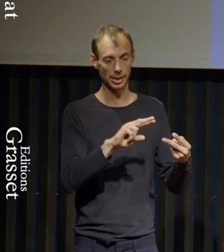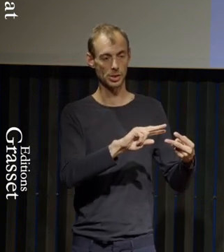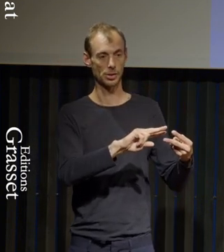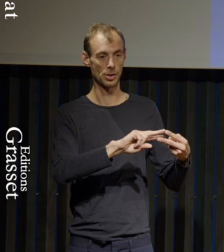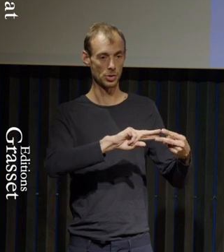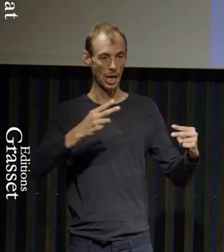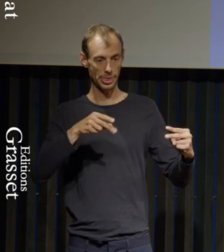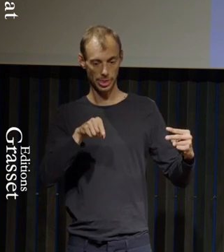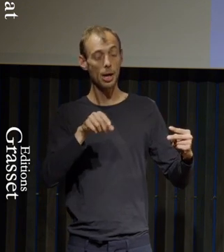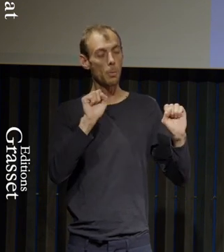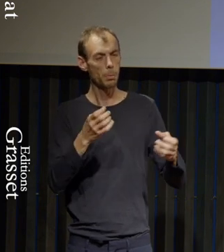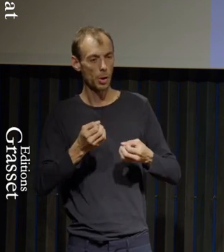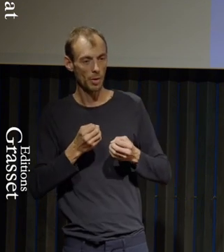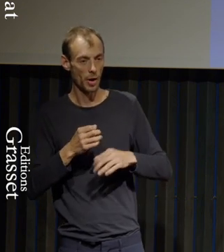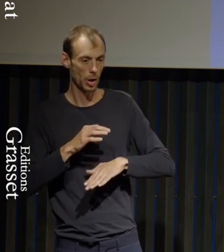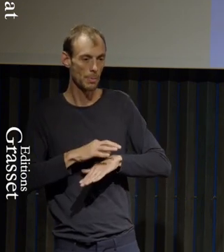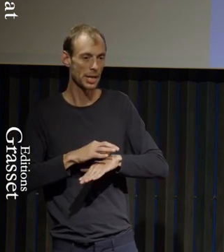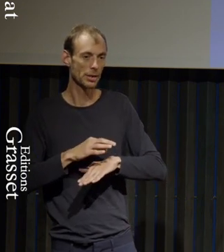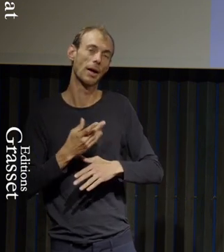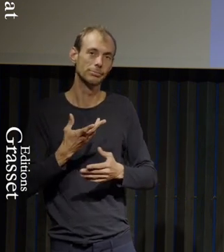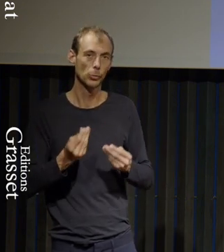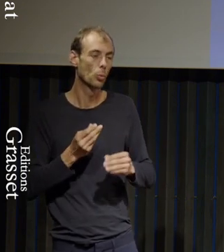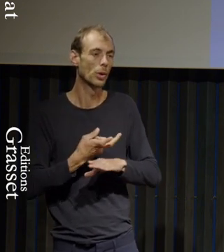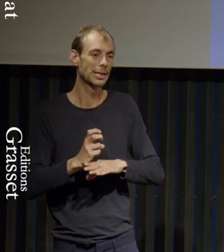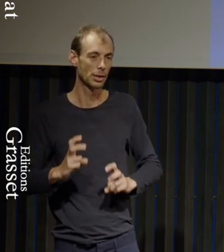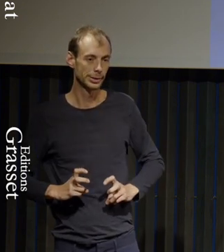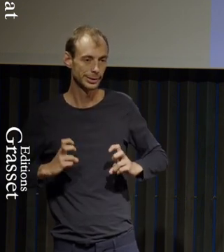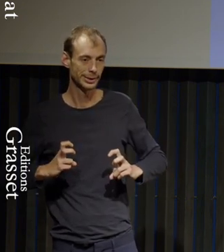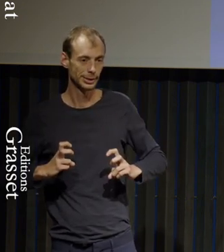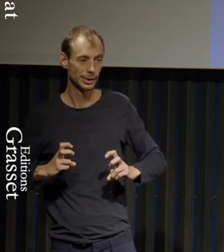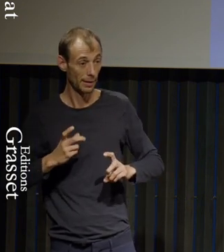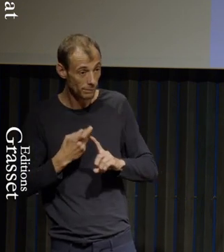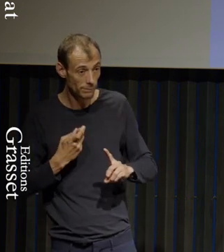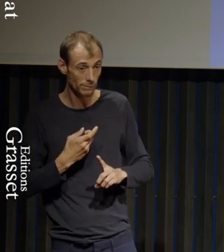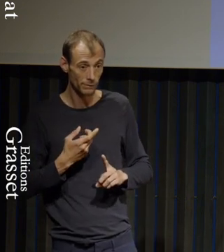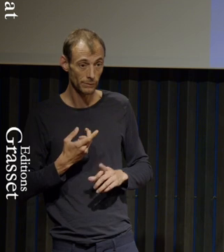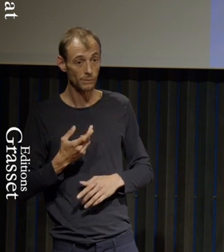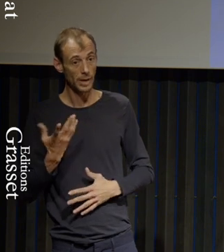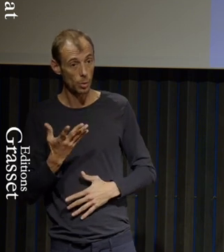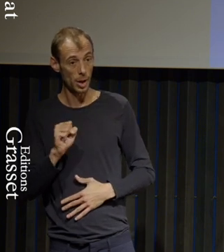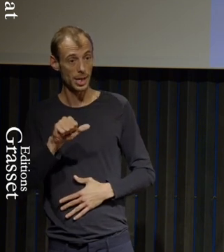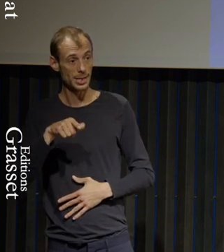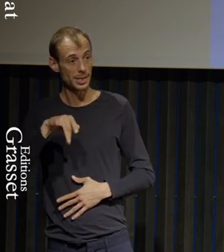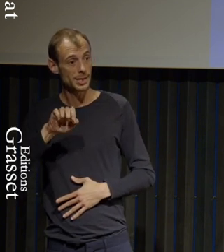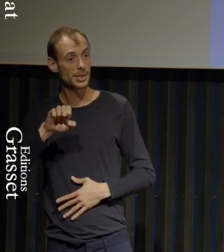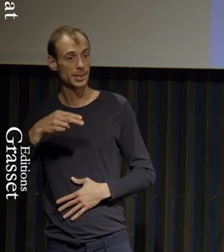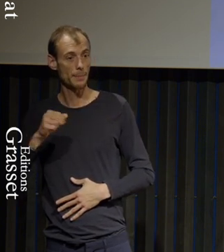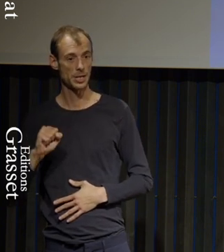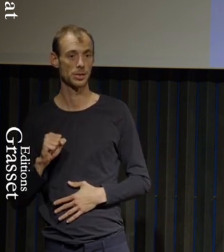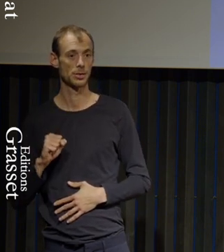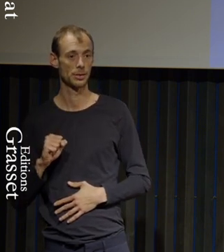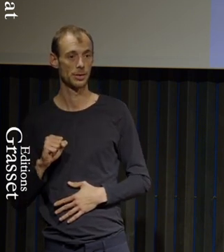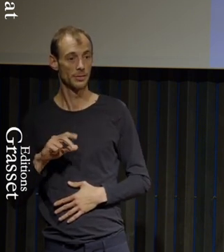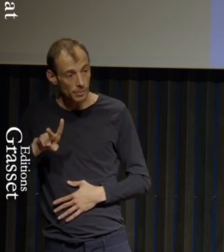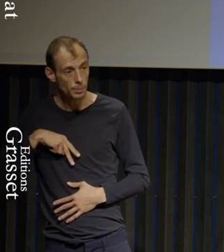pour être plus exact, eh bien, ils sont de notre côté, du côté du sapiens. Ils sont du côté de l'homme de connaissance, ils sont du côté de